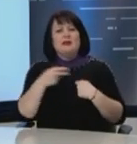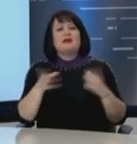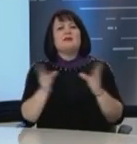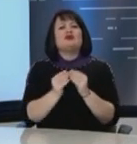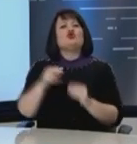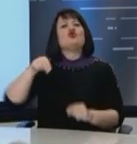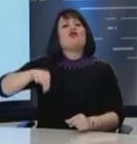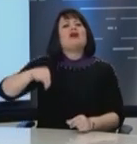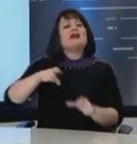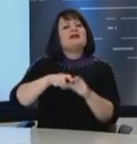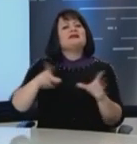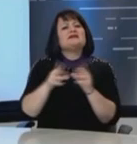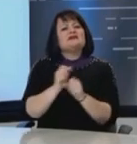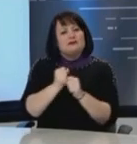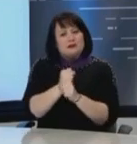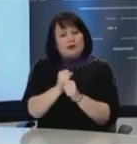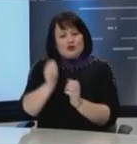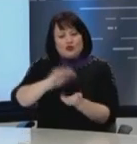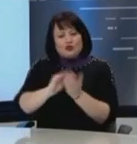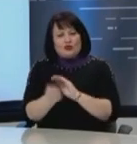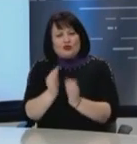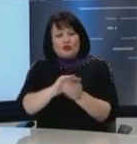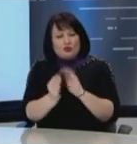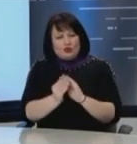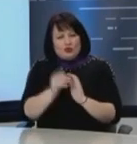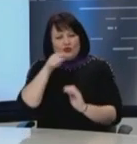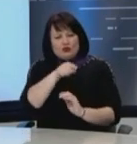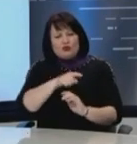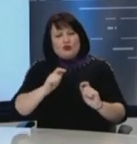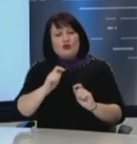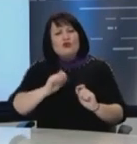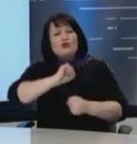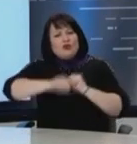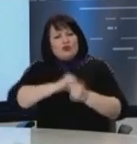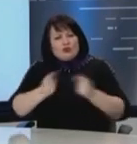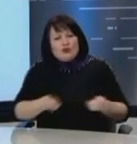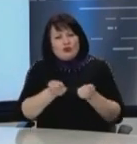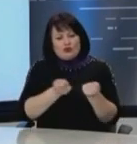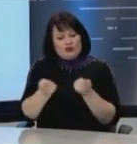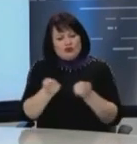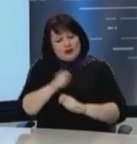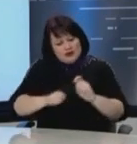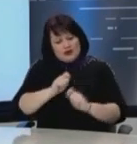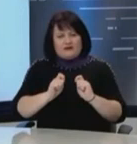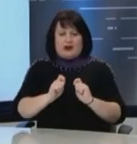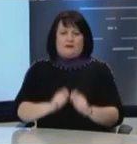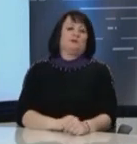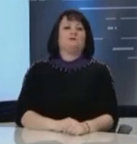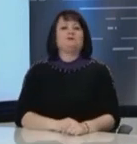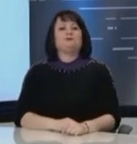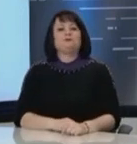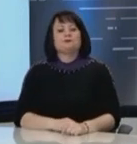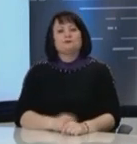της Νοβάρτης, όσο και για τη σκευωρία που εσείς προσπαθείτε να στήσετε γύρω από αυτήν.